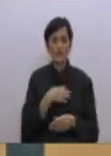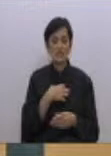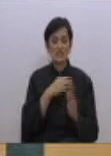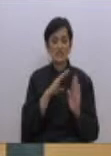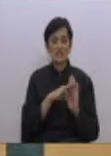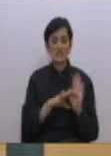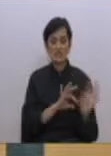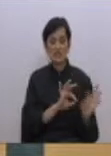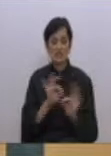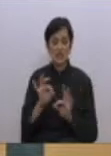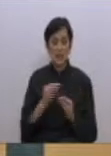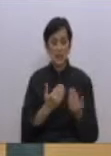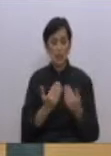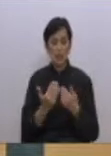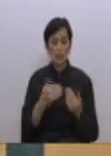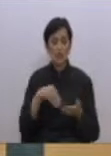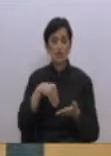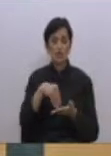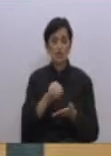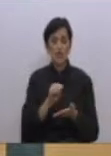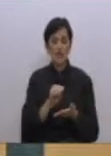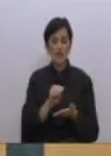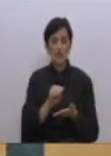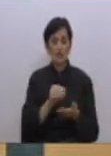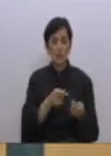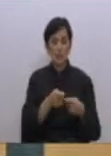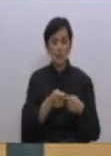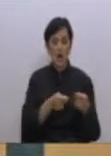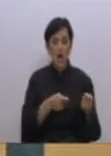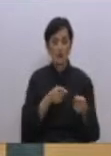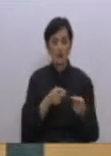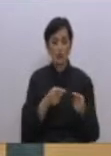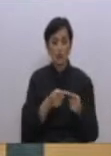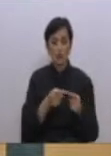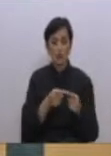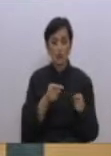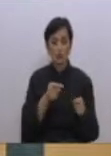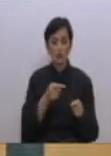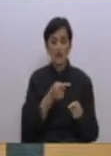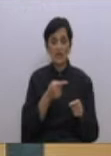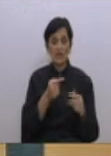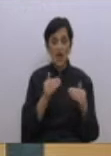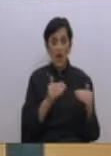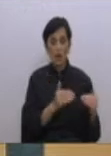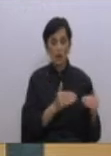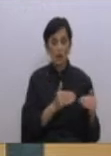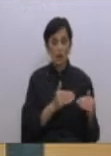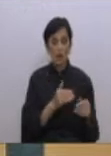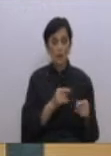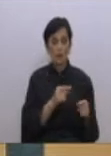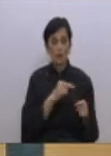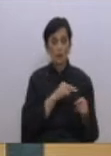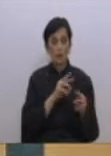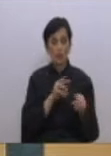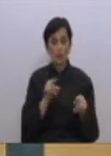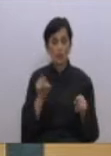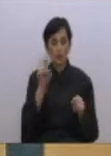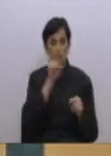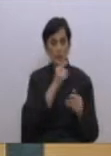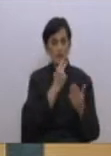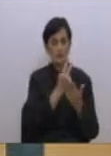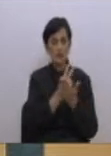სისტემური მიმართულებით შესყიდვების მართვა, ამ კუთხით ნაკლოვანებები რიგ უწყვეტებს შეინიშნება